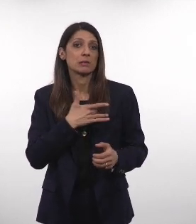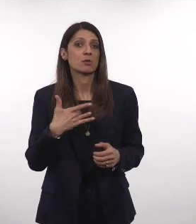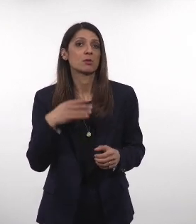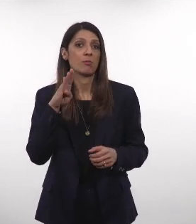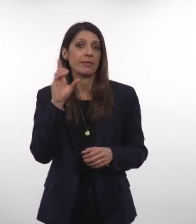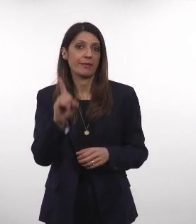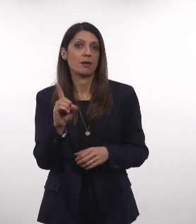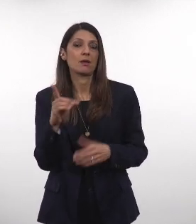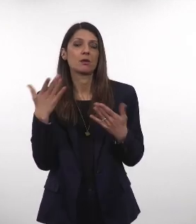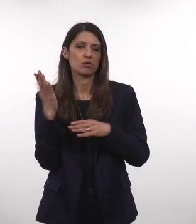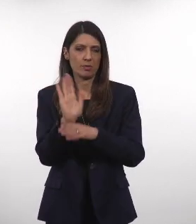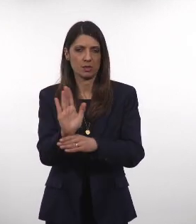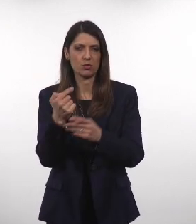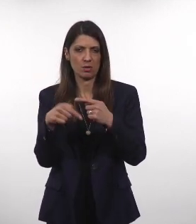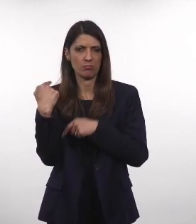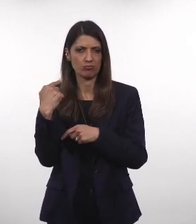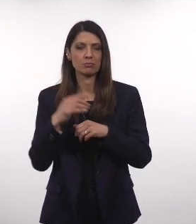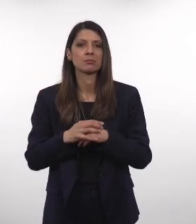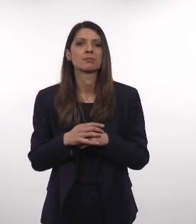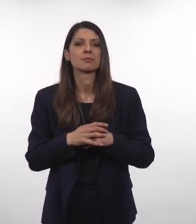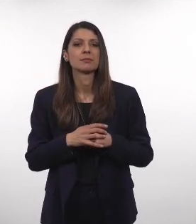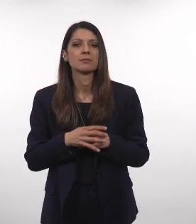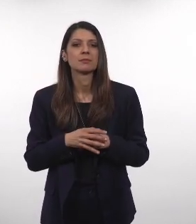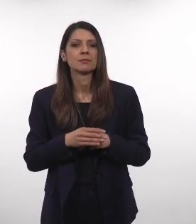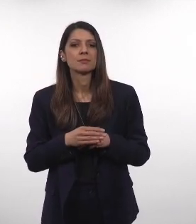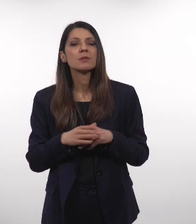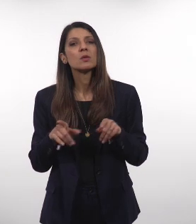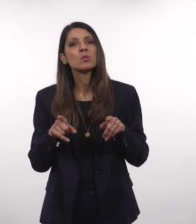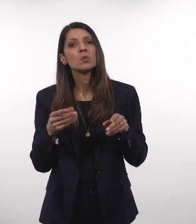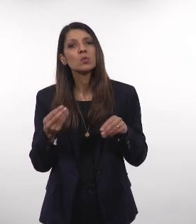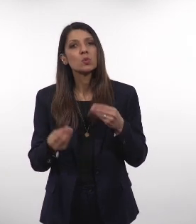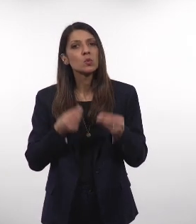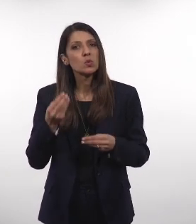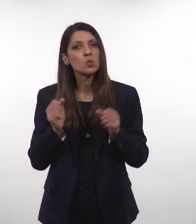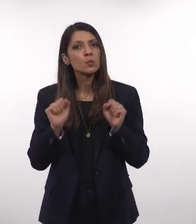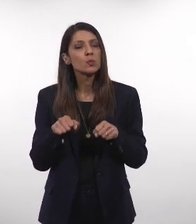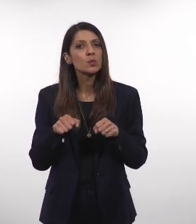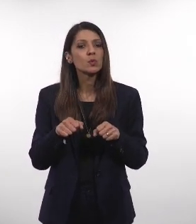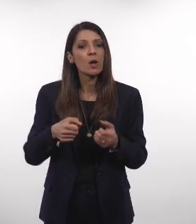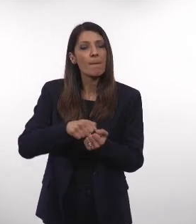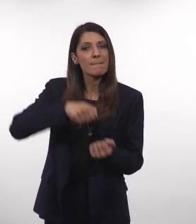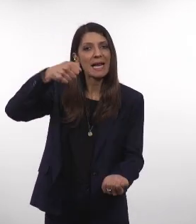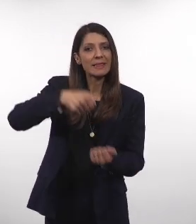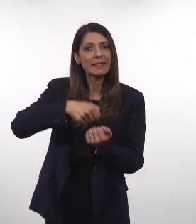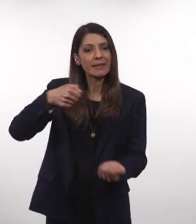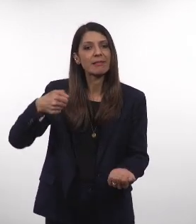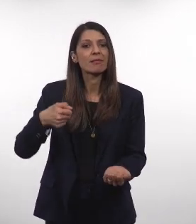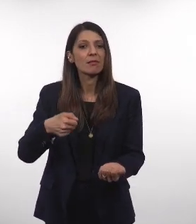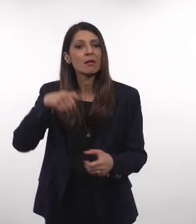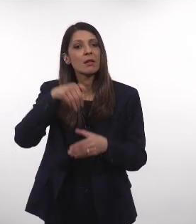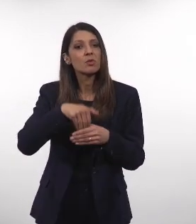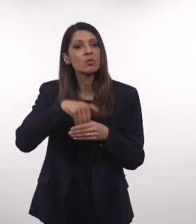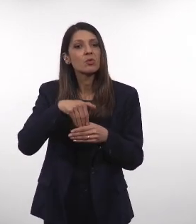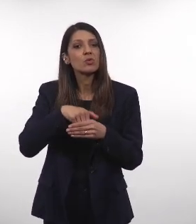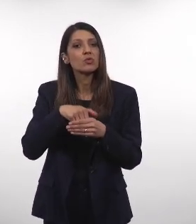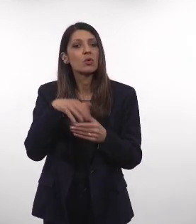qui a déjà été présenté précédemment. Donc, vous avez aussi, pour la mallette Capaz, vous avez le site de l'Algérie si